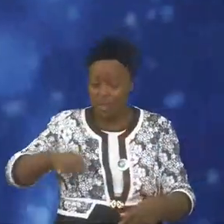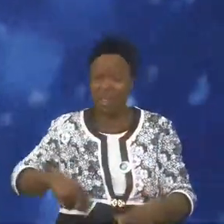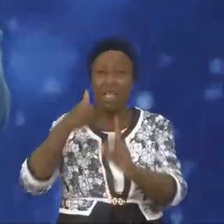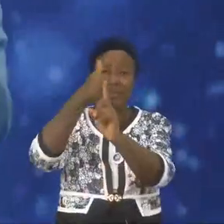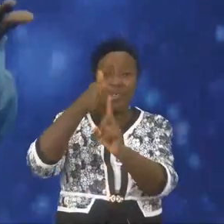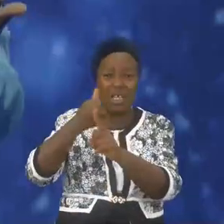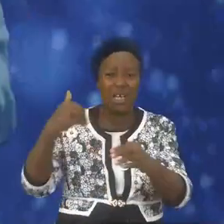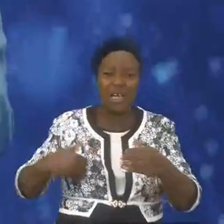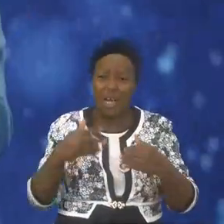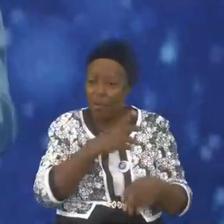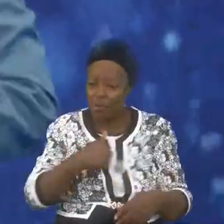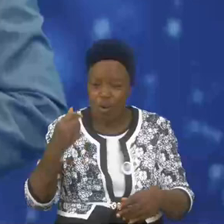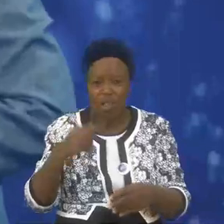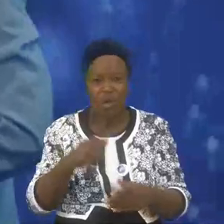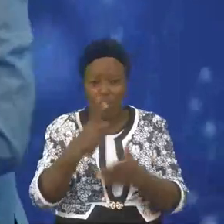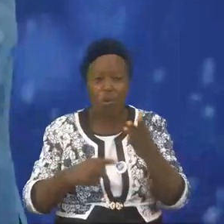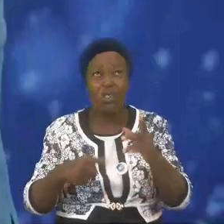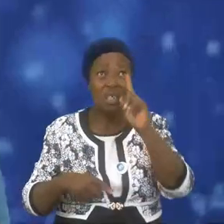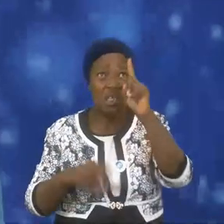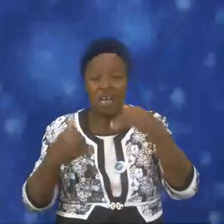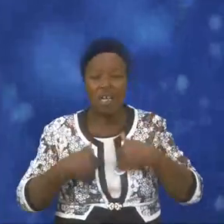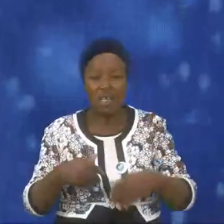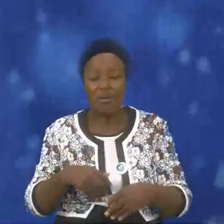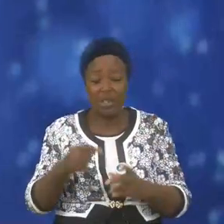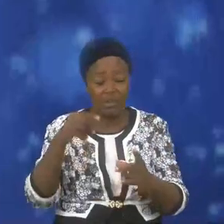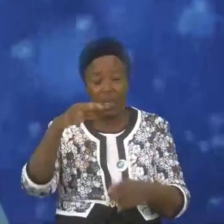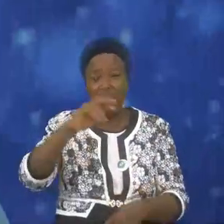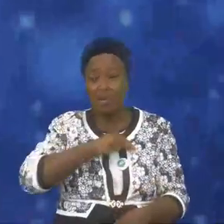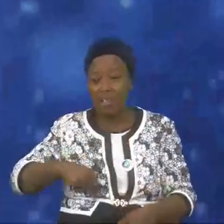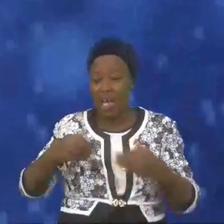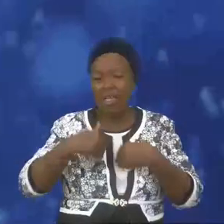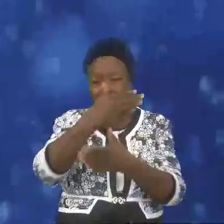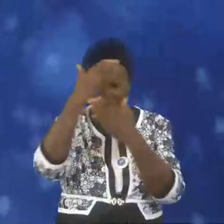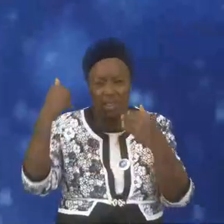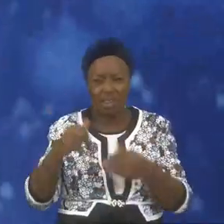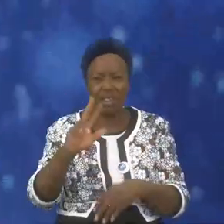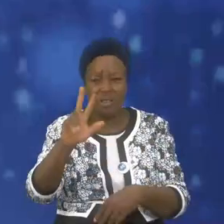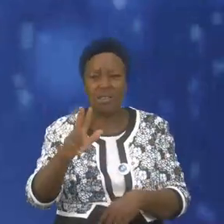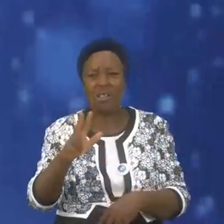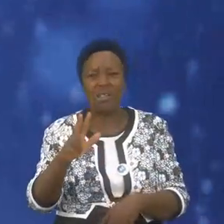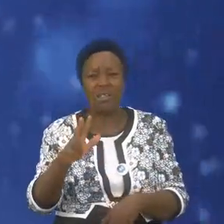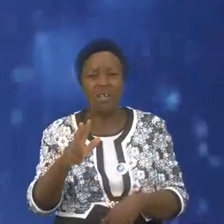ce que Nebuchadnezzar avait oublié. Non, Daniel, Meshach, Abednego.